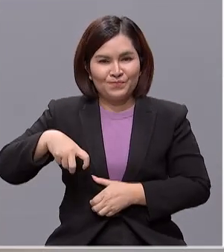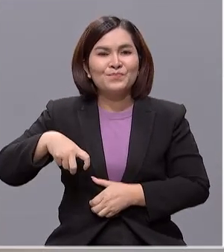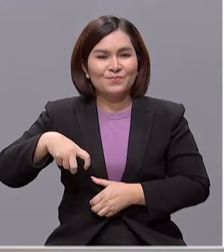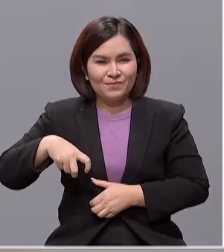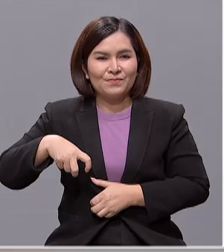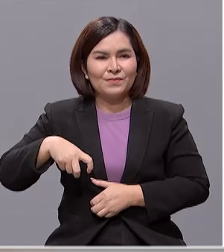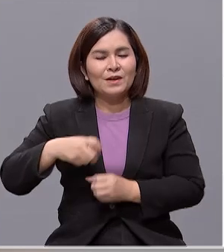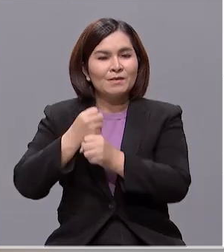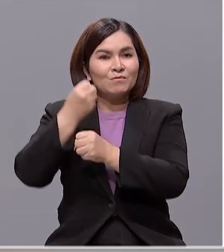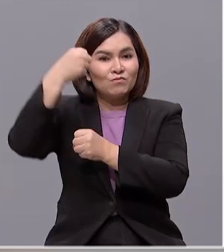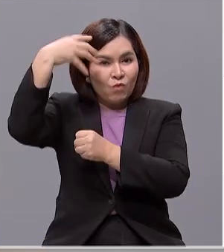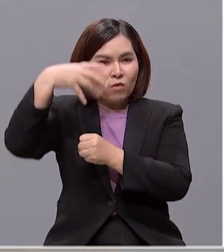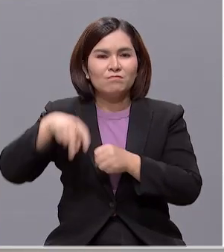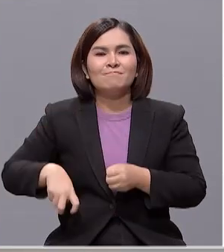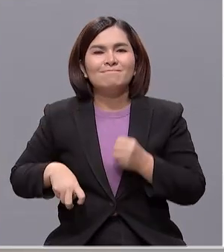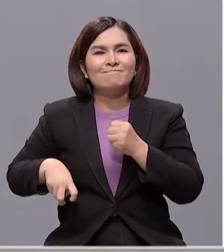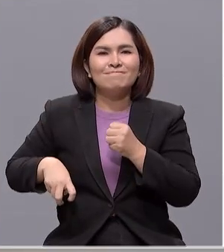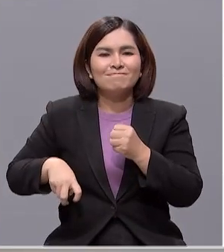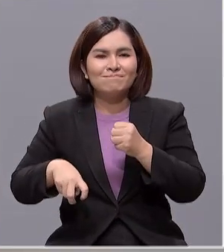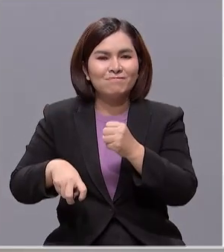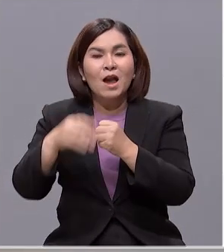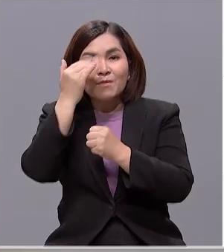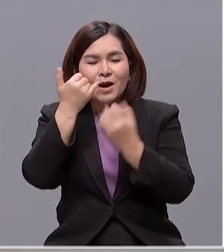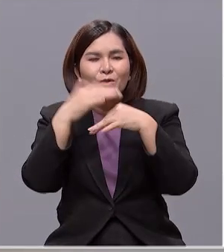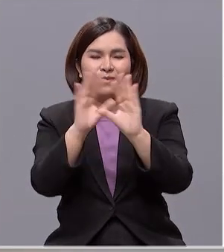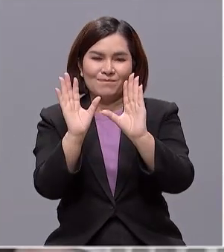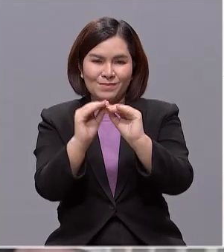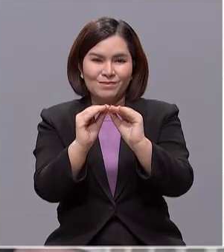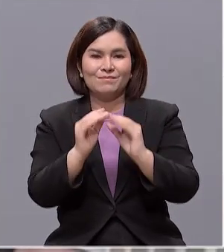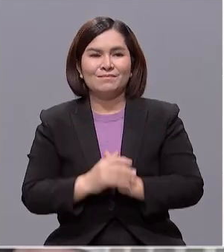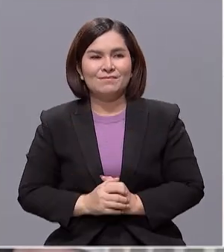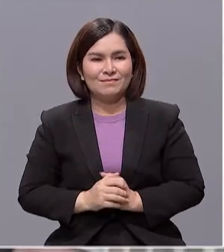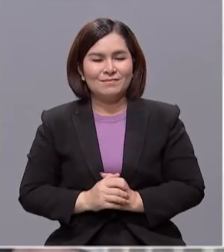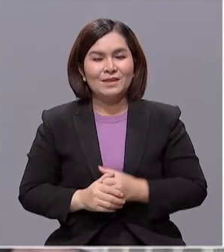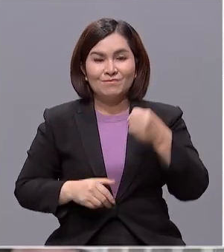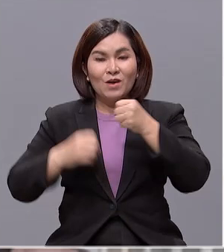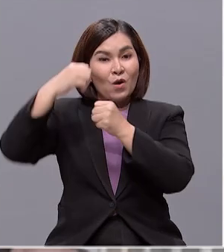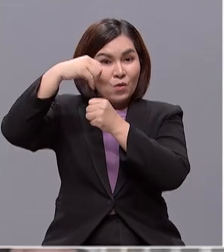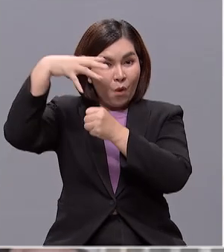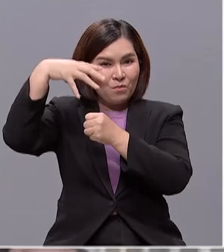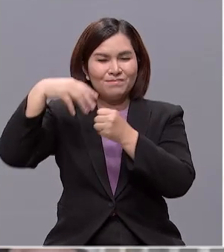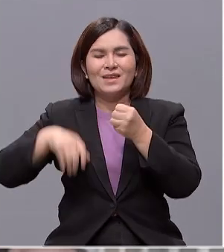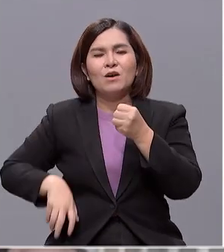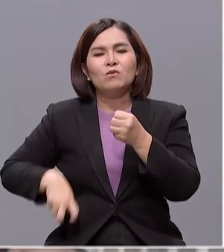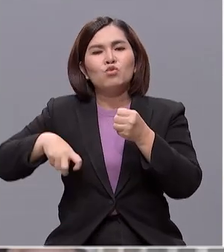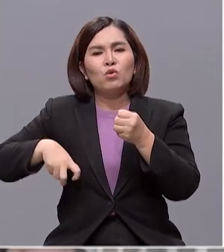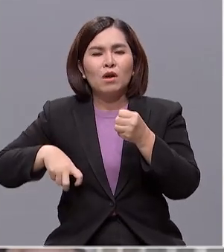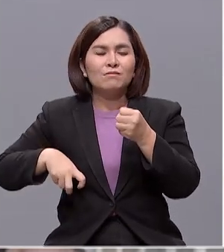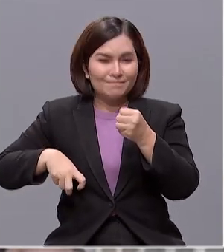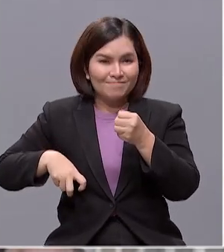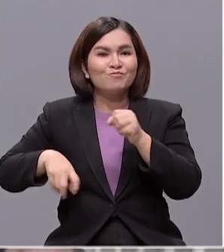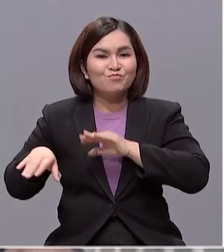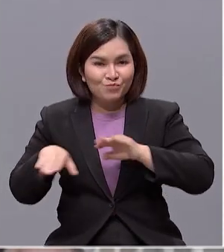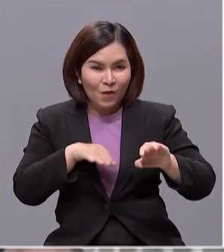ก็แล้วกันกางร่มเดินลุยน้ำท่วมเพื่อไปประชุมนะคะข้างนึงถือร่มข้างนึงถือรองเท้านะที่มือนะคะ